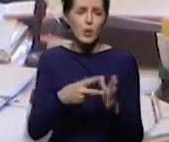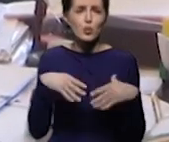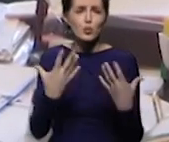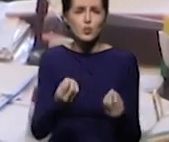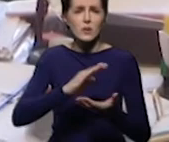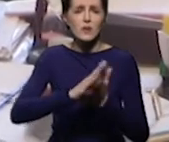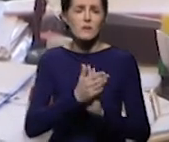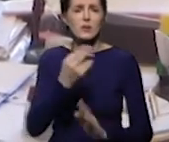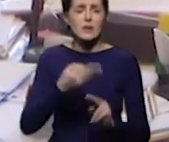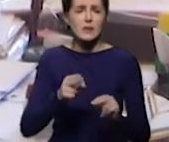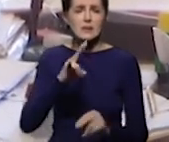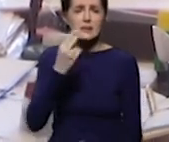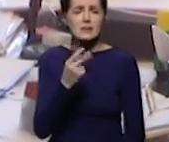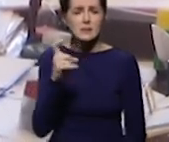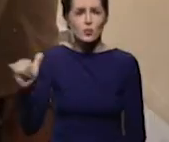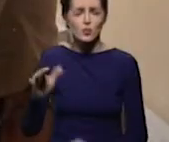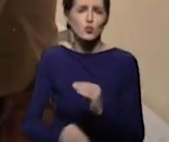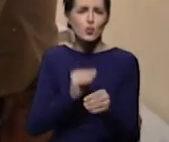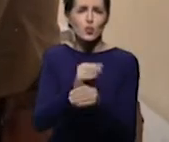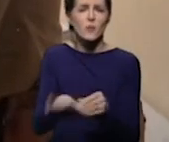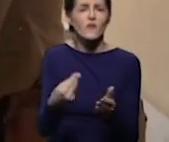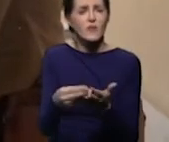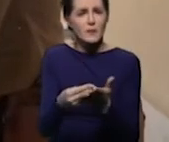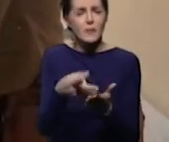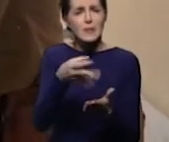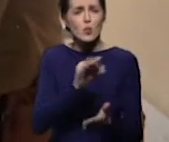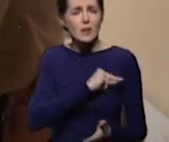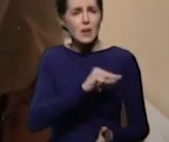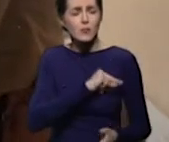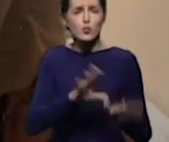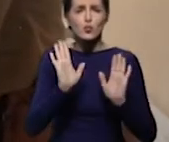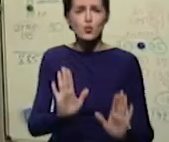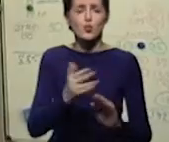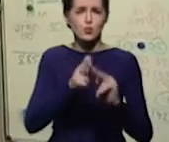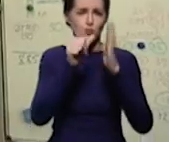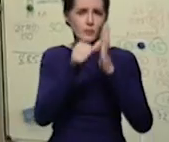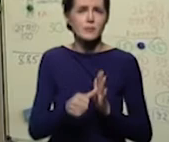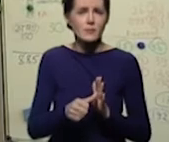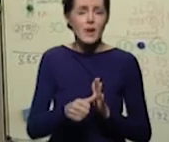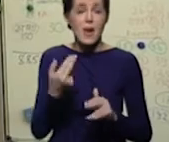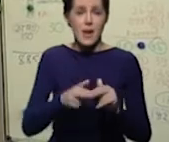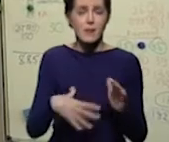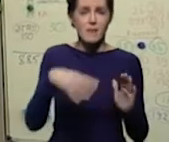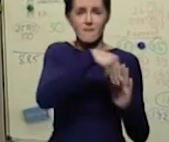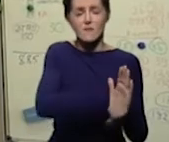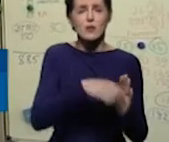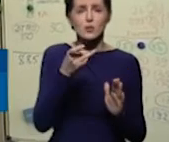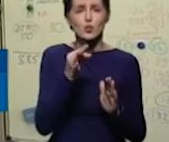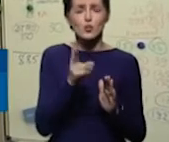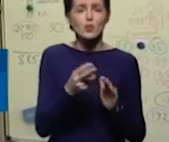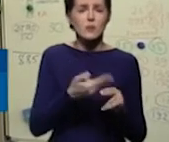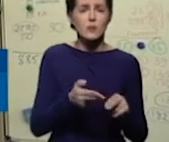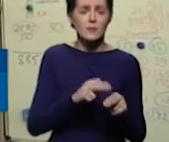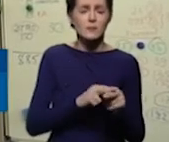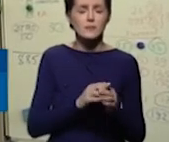договір з НСЗУ про додаткове фінансування. Але працюватиме він тільки півроку. У цей термін, у термін 6 місяців,